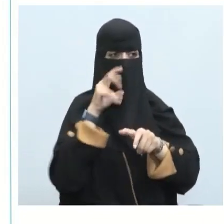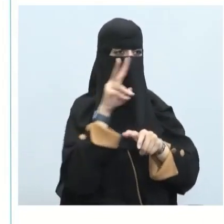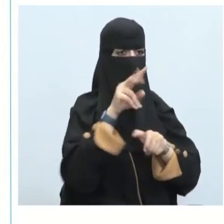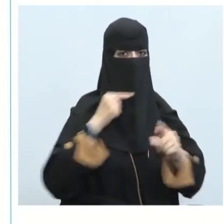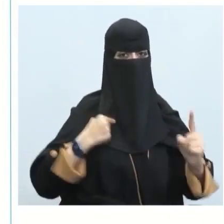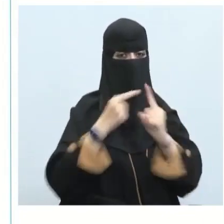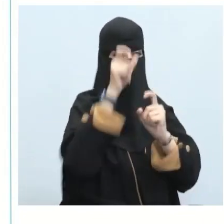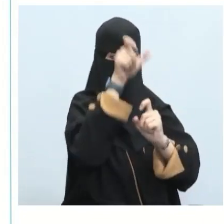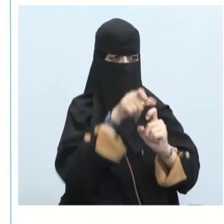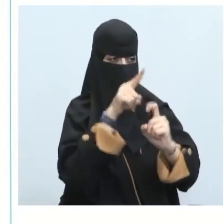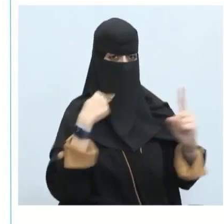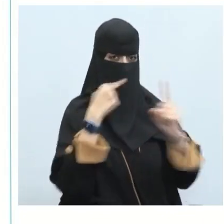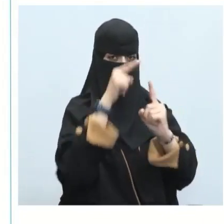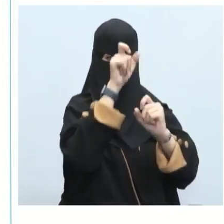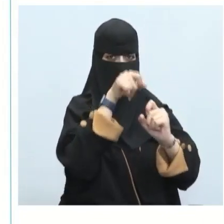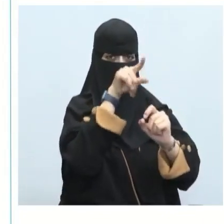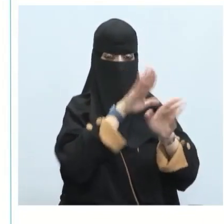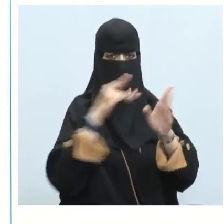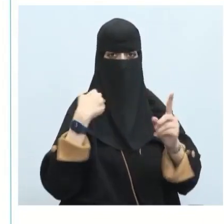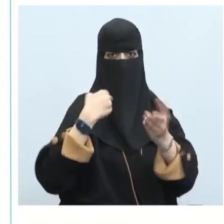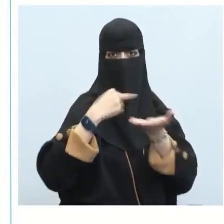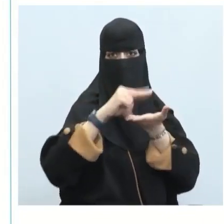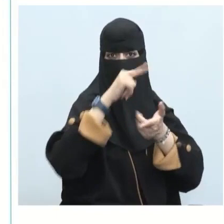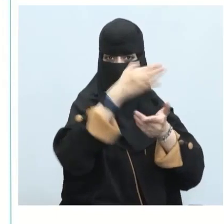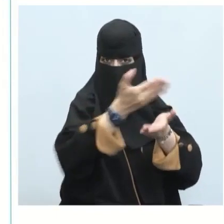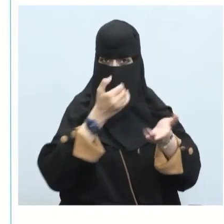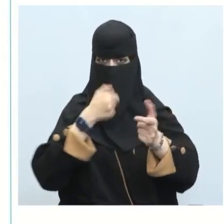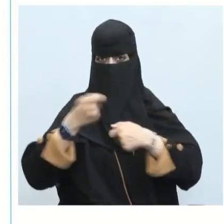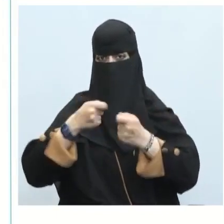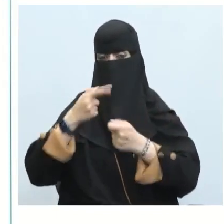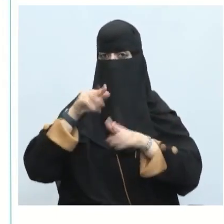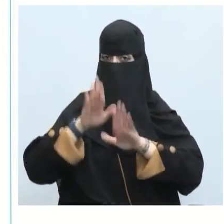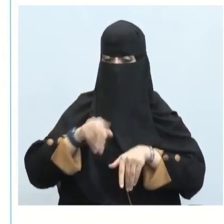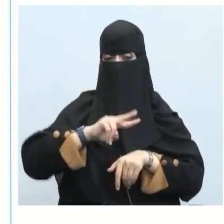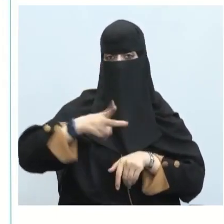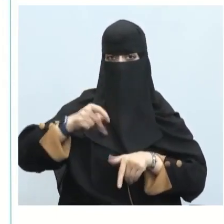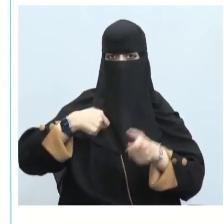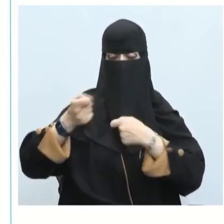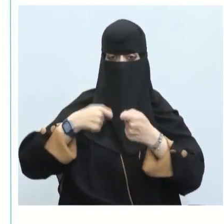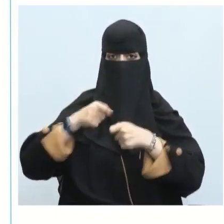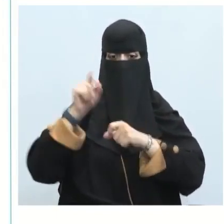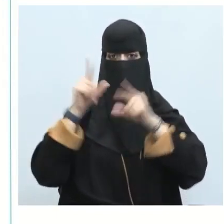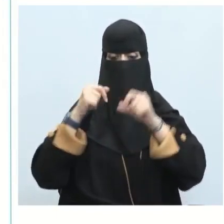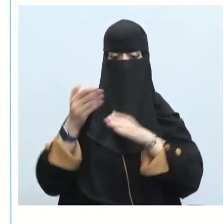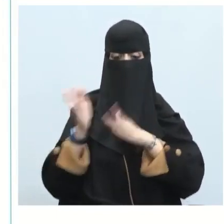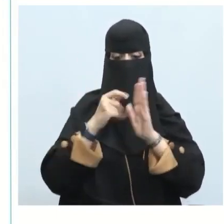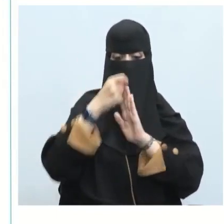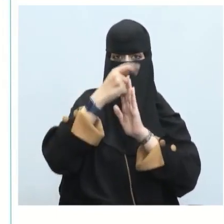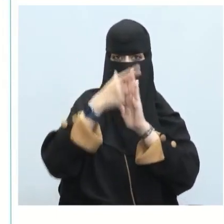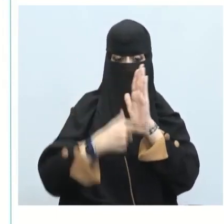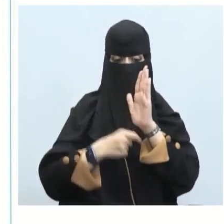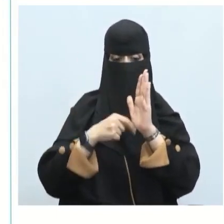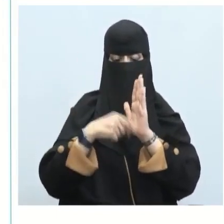المستهدفين ايضا من انواع التسويق الالكتروني التسويق عبر المدونات